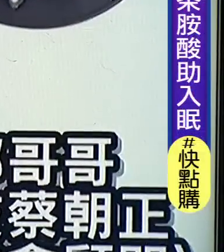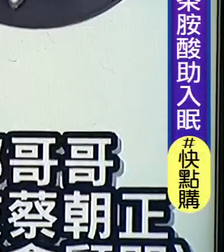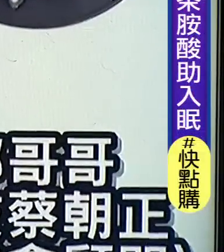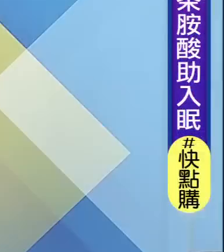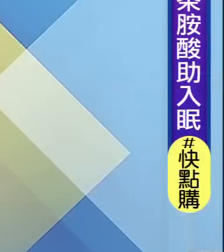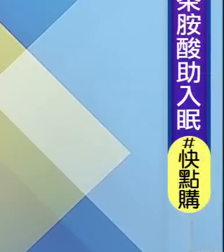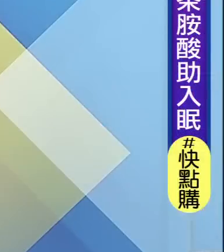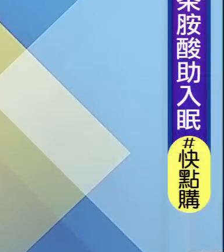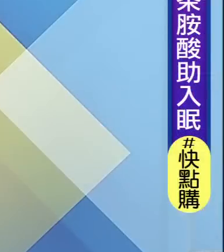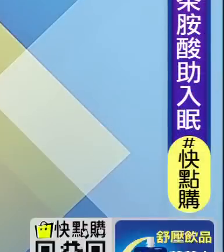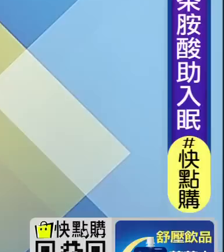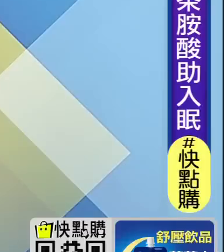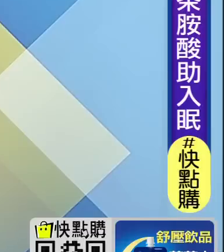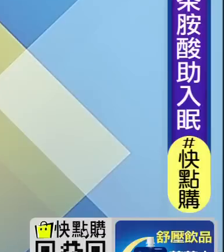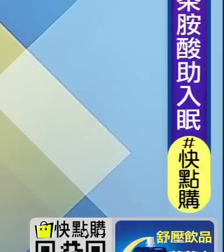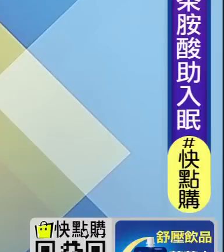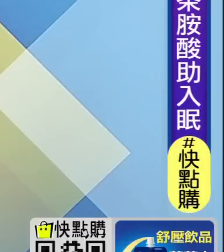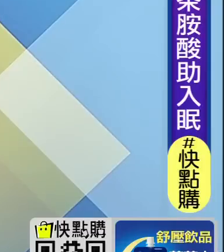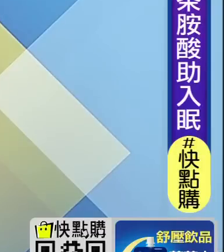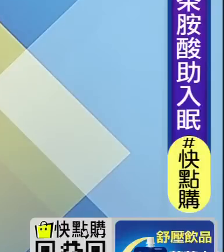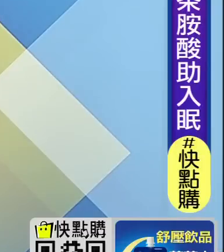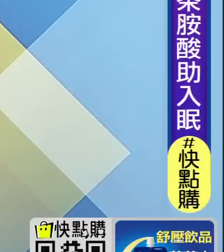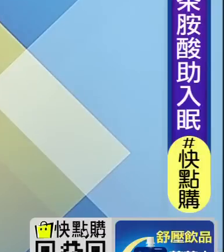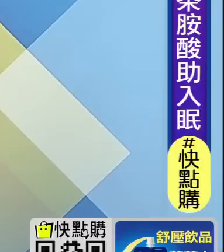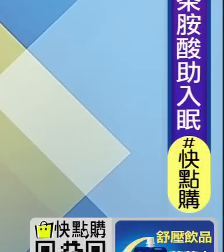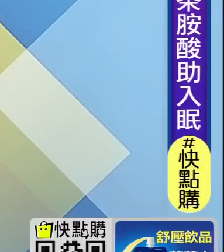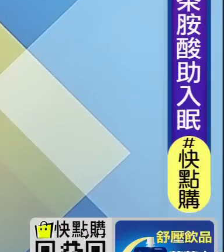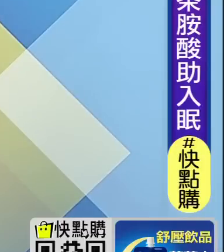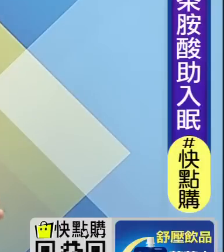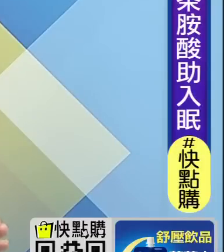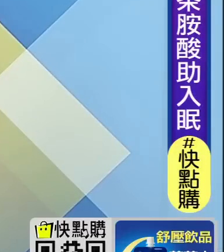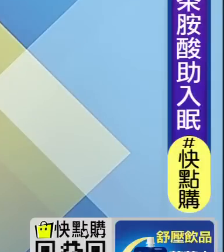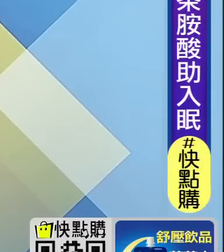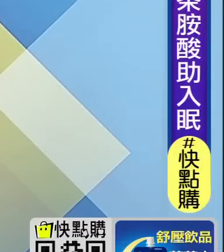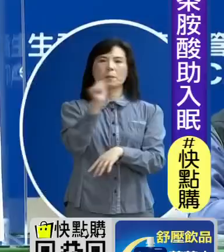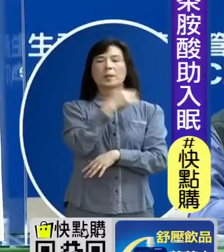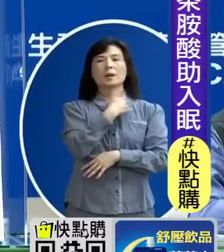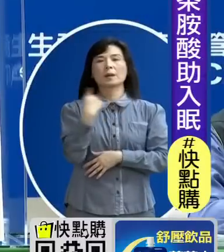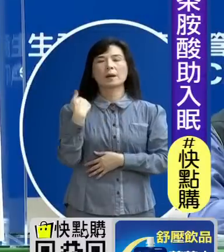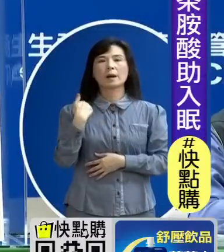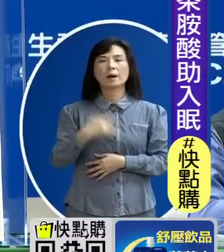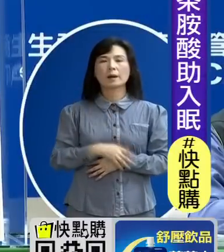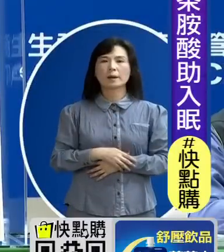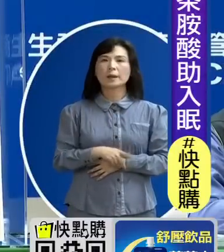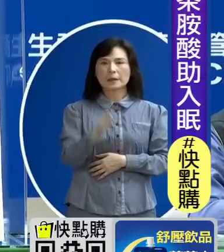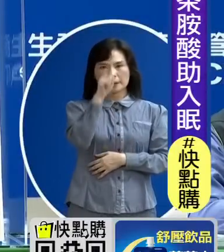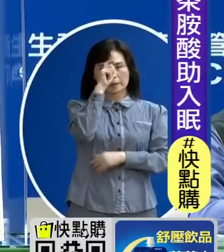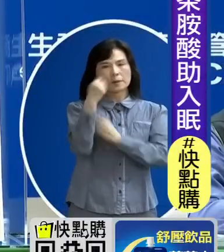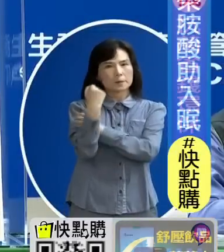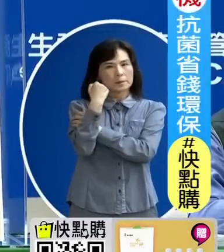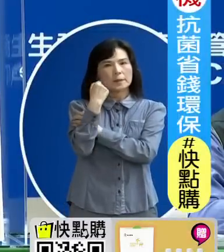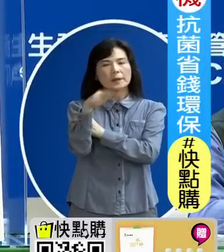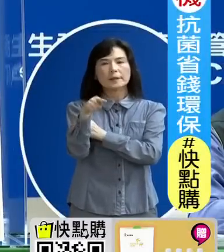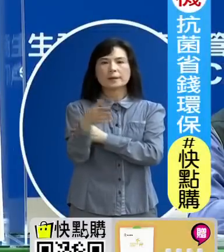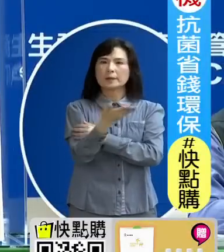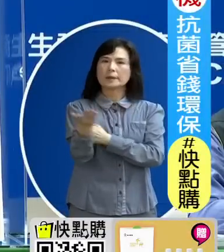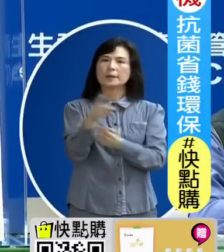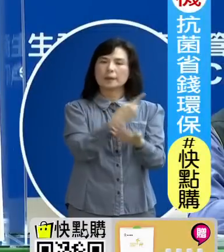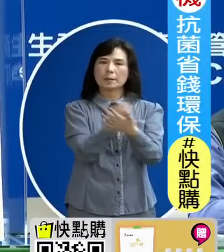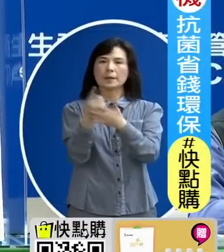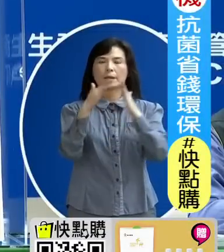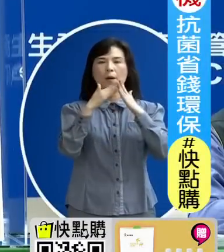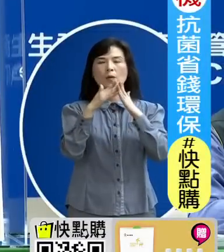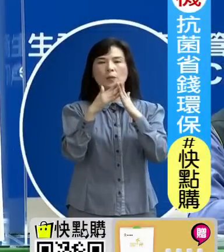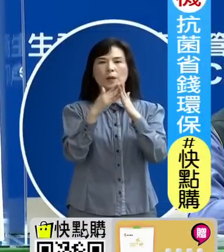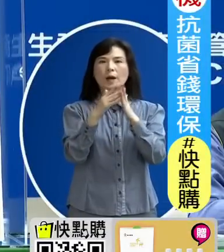卖给民众做家用快筛。 对。 但呢，我征收这么多不同品牌，有本土的，有国外的，有便宜的，有贵的，可